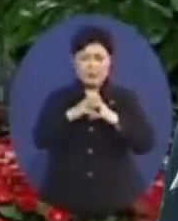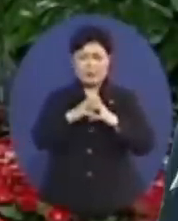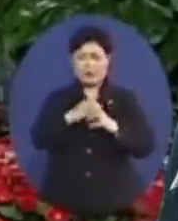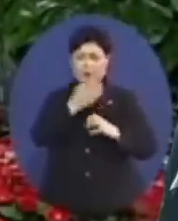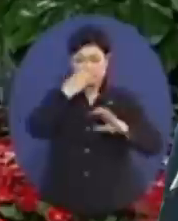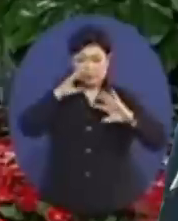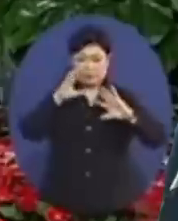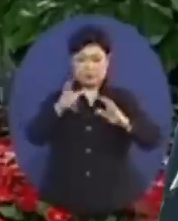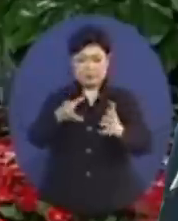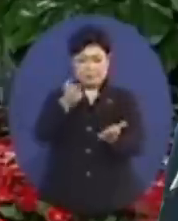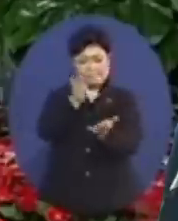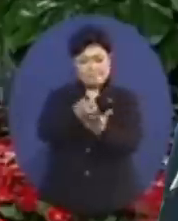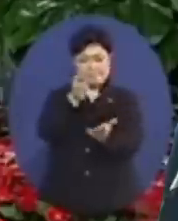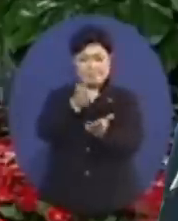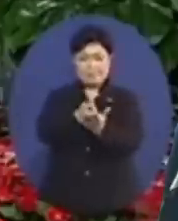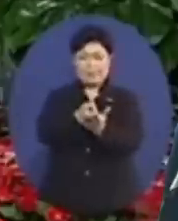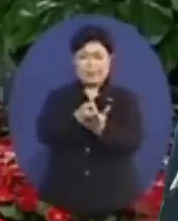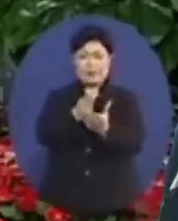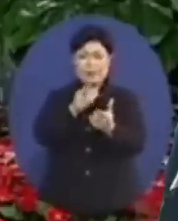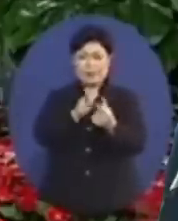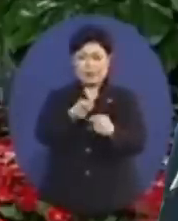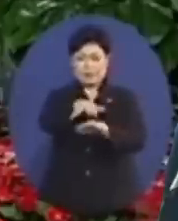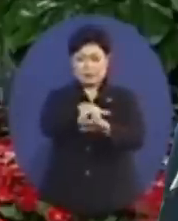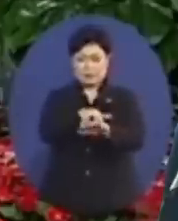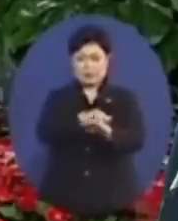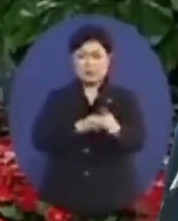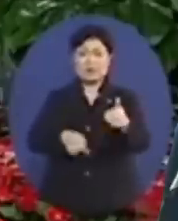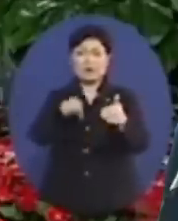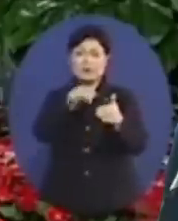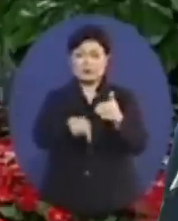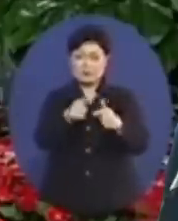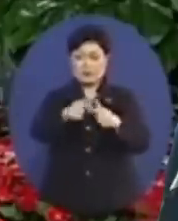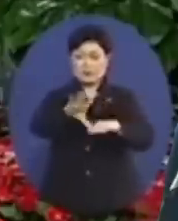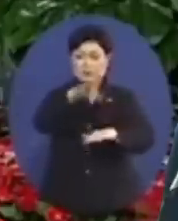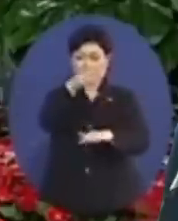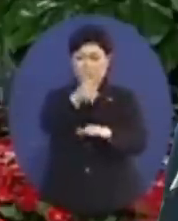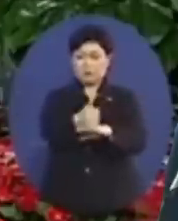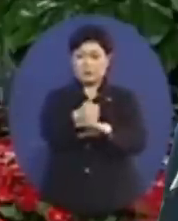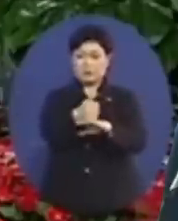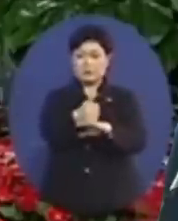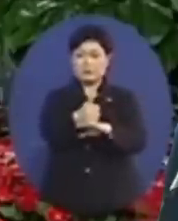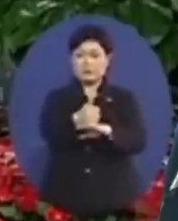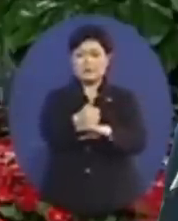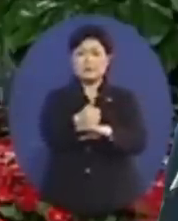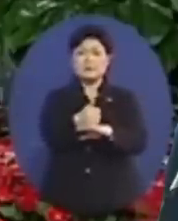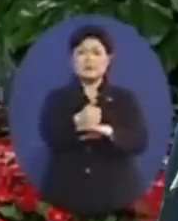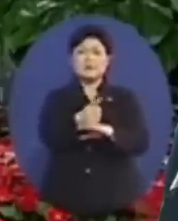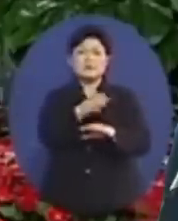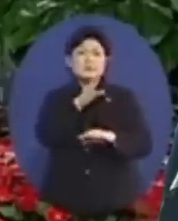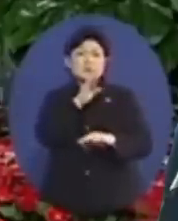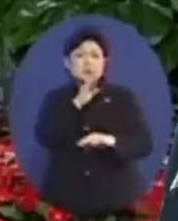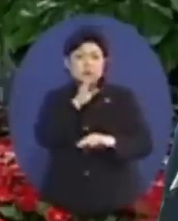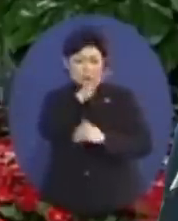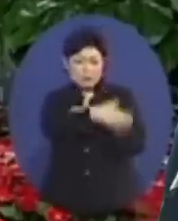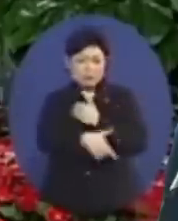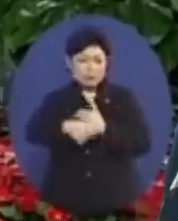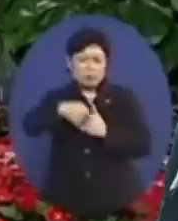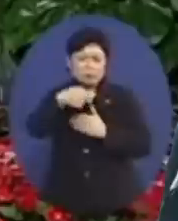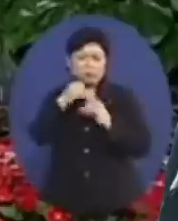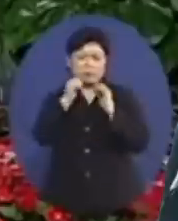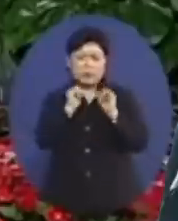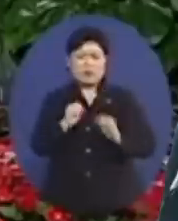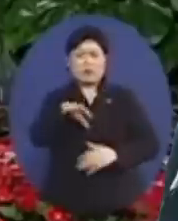유대교의 율법과 제도에 예수 그리스도는 몸 붙일 데가